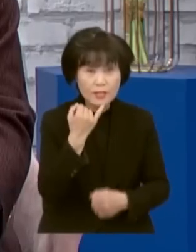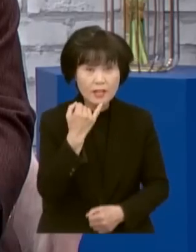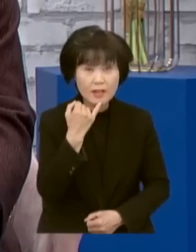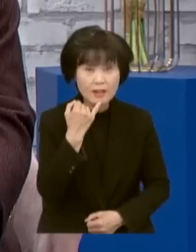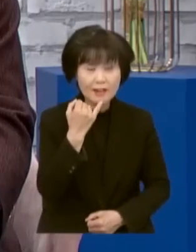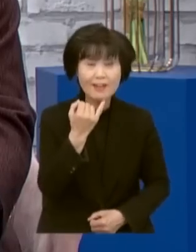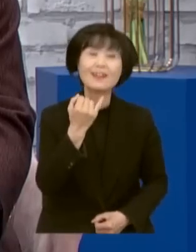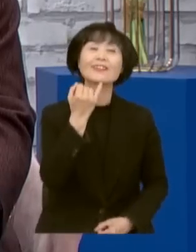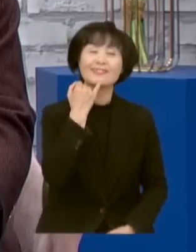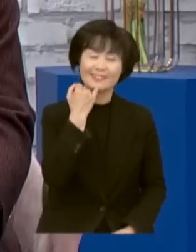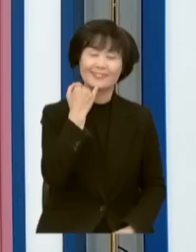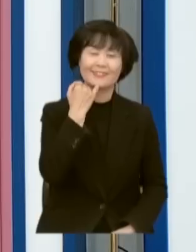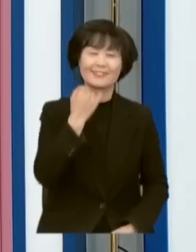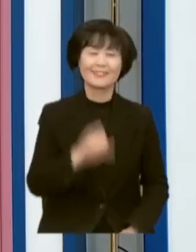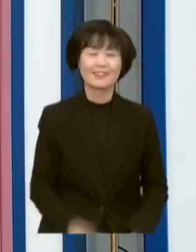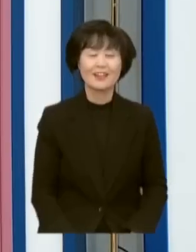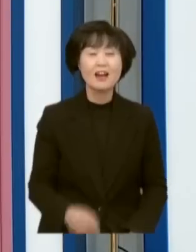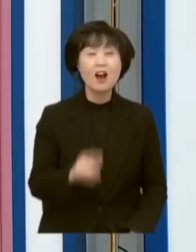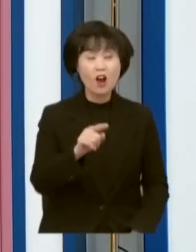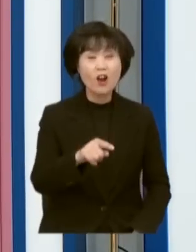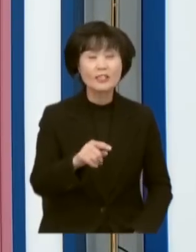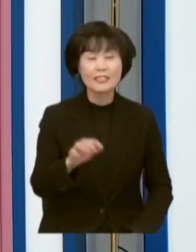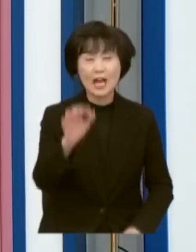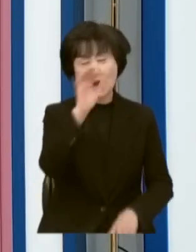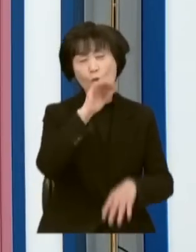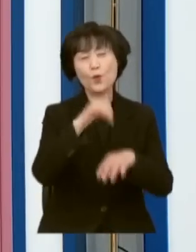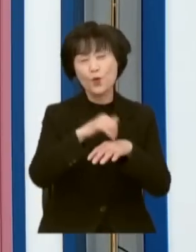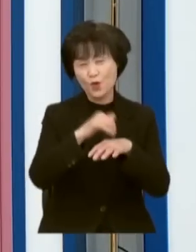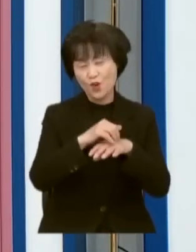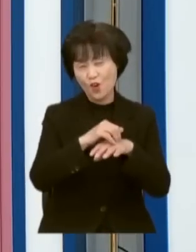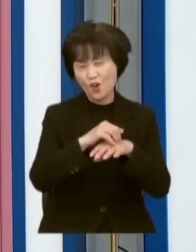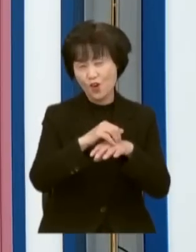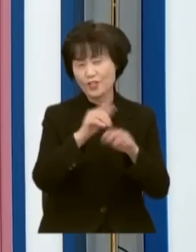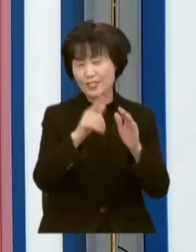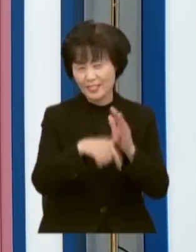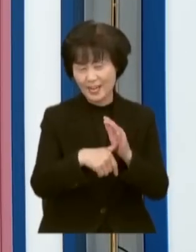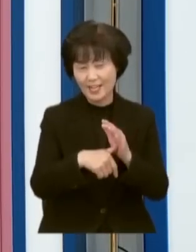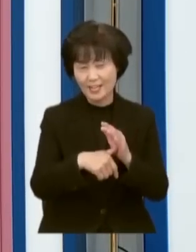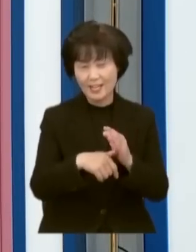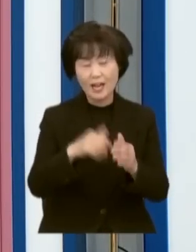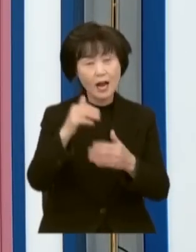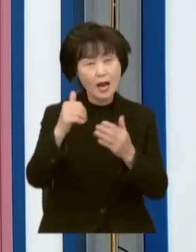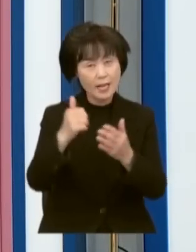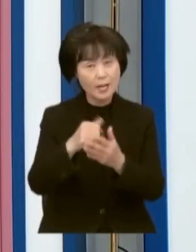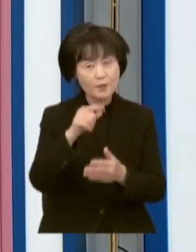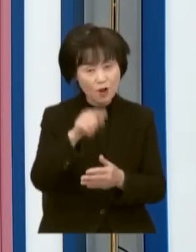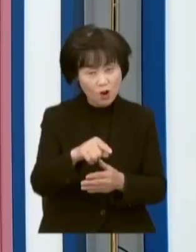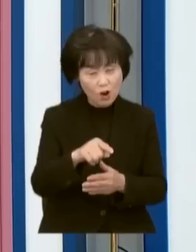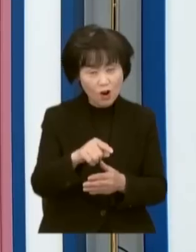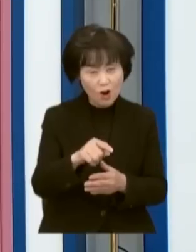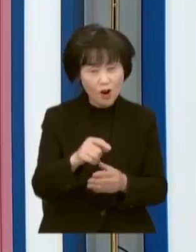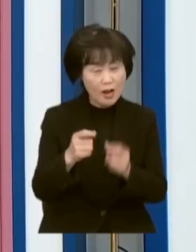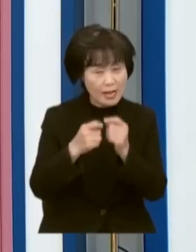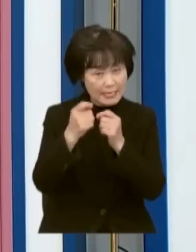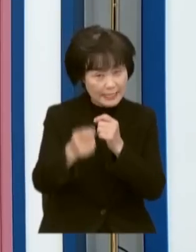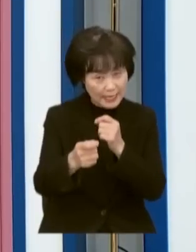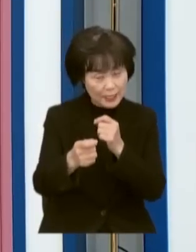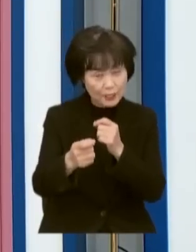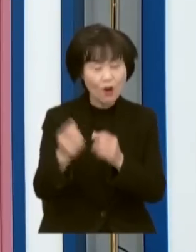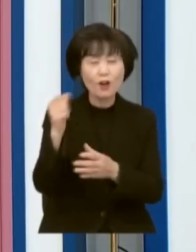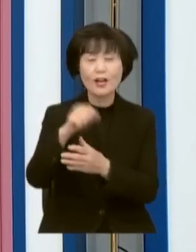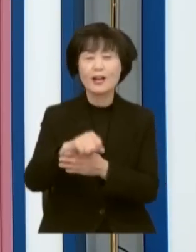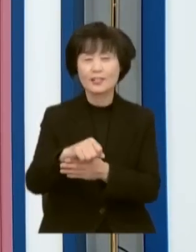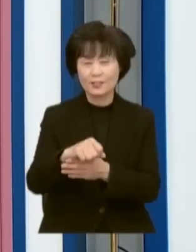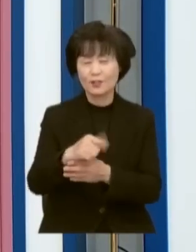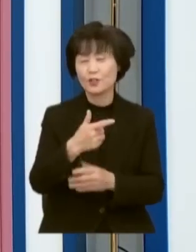괜찮으셨어요? 괜찮고 그게 다 훈련 기간인 거예요. 하나님께서 특별히 이제 그분에게 허락을 하신 거고 그래서 그분이 너무